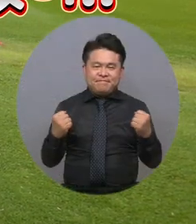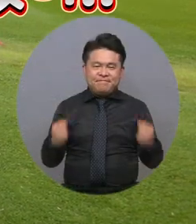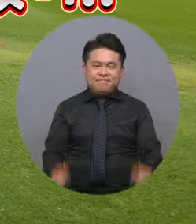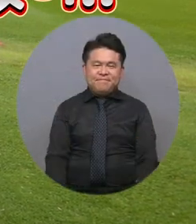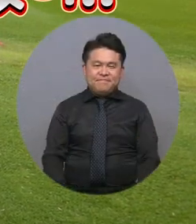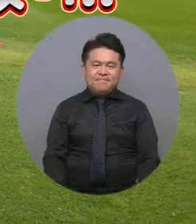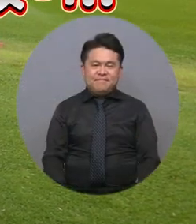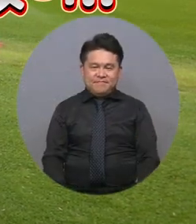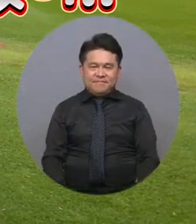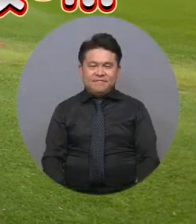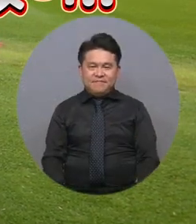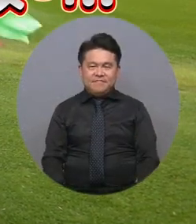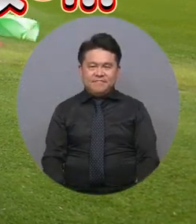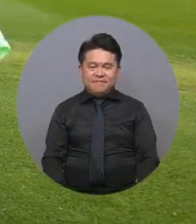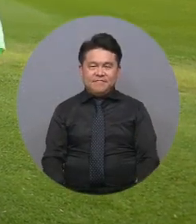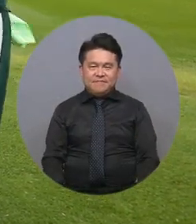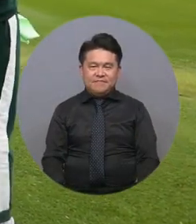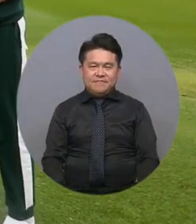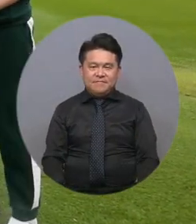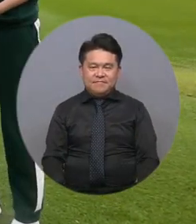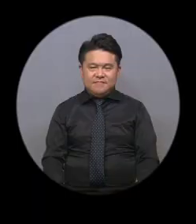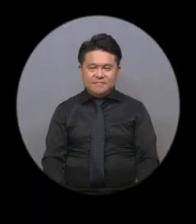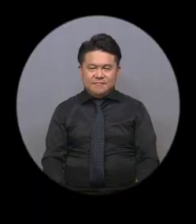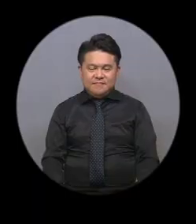나 할 수 있어. 할 수 있어.